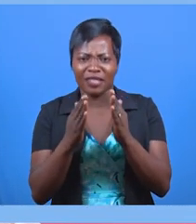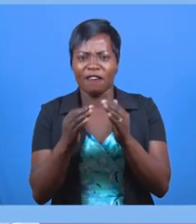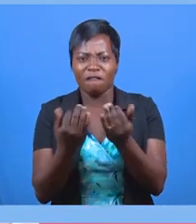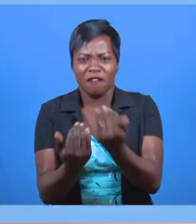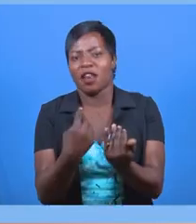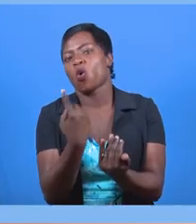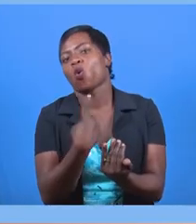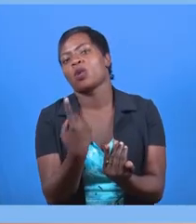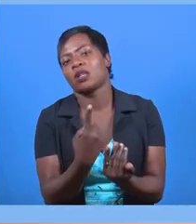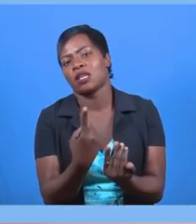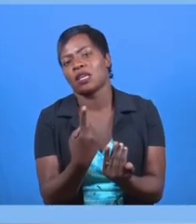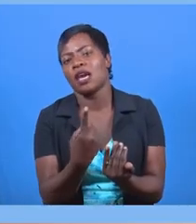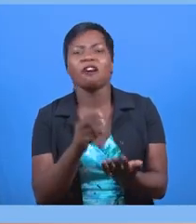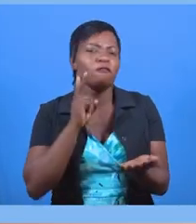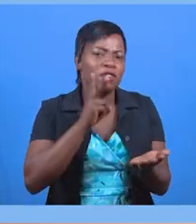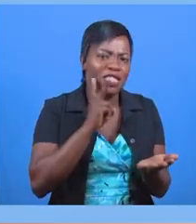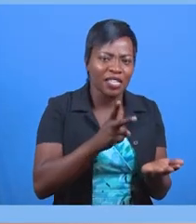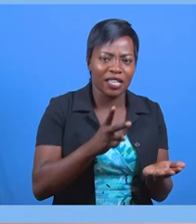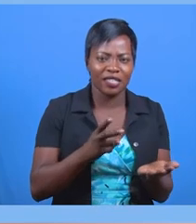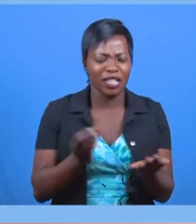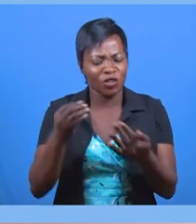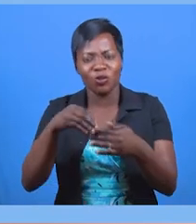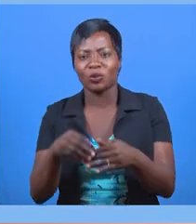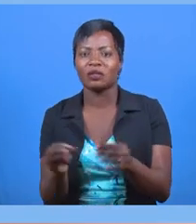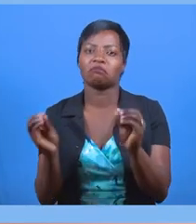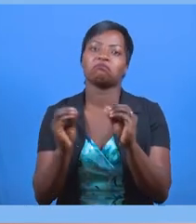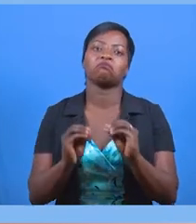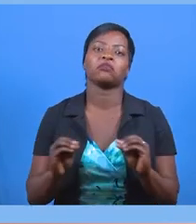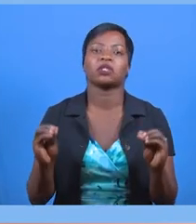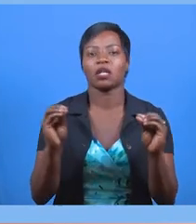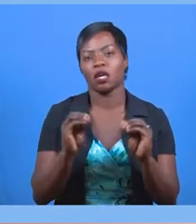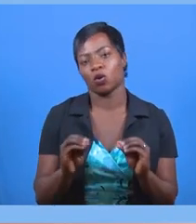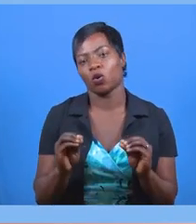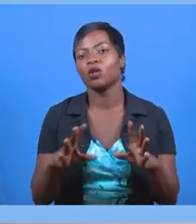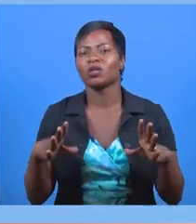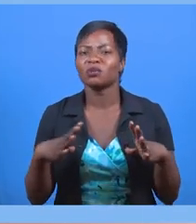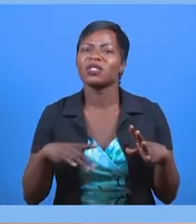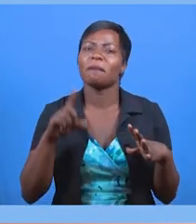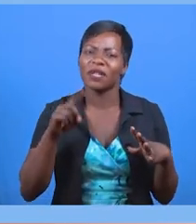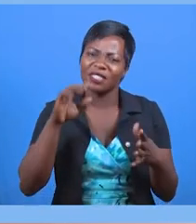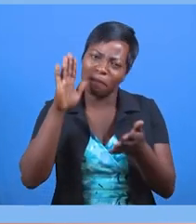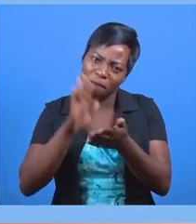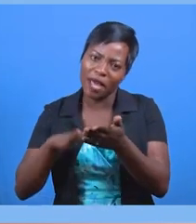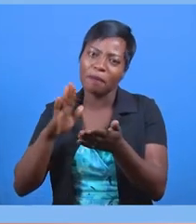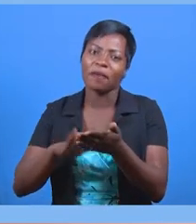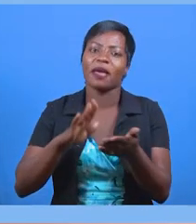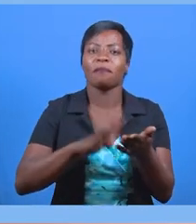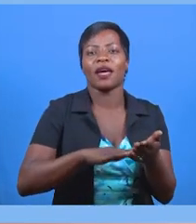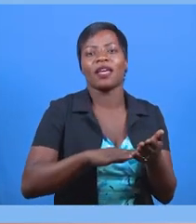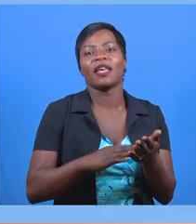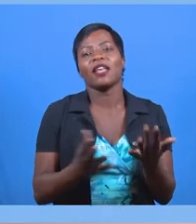ndichashanyirwa. Ndizvozvo. Apapo mataura zvakanaka, hanzi ngatitengei takaita sekupfacha. Ndiri kudzoka